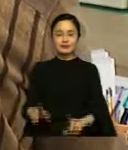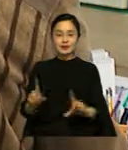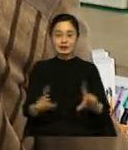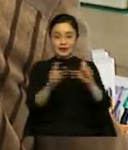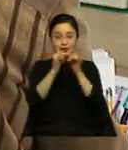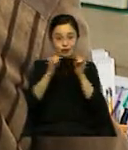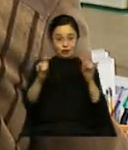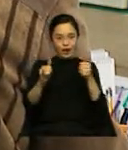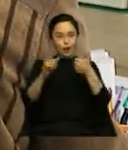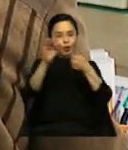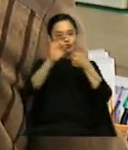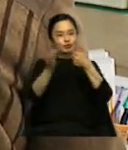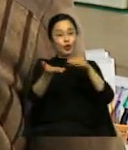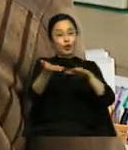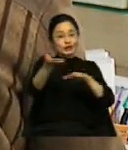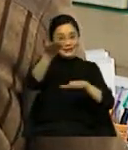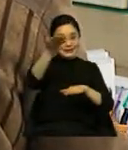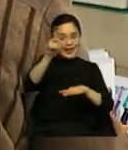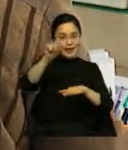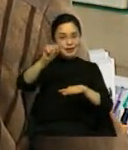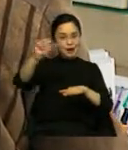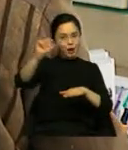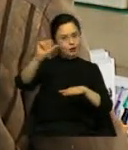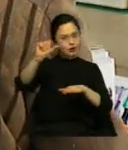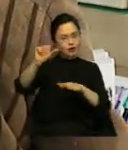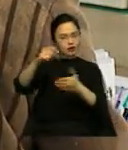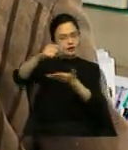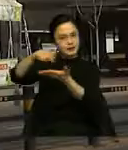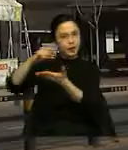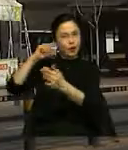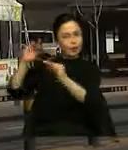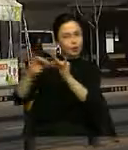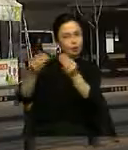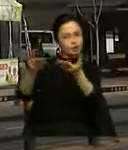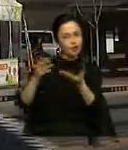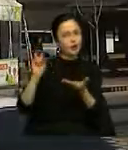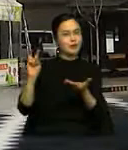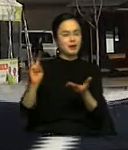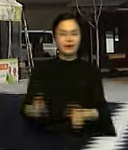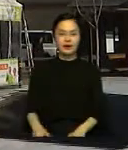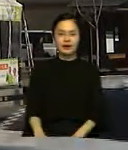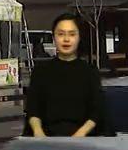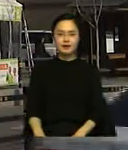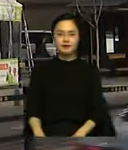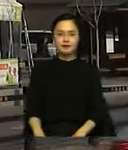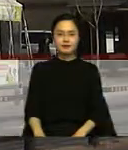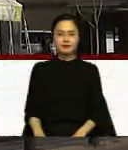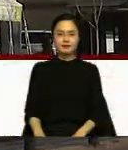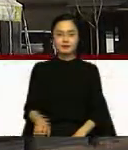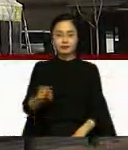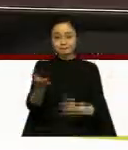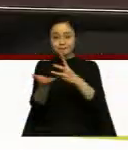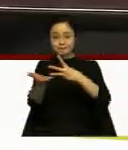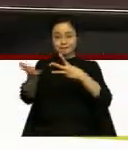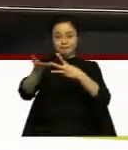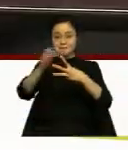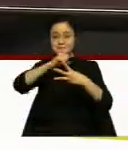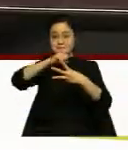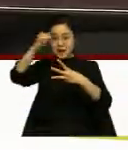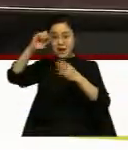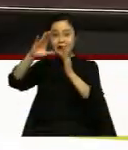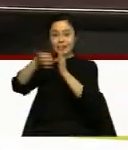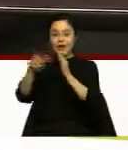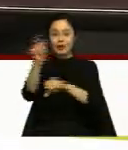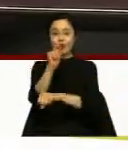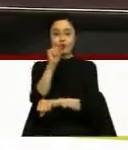50%를 넘어 1만 5천 명 이상이 서명할 것으로 예상됩니다. 퇴계원면이 업이 되면 공무원 수도 기존